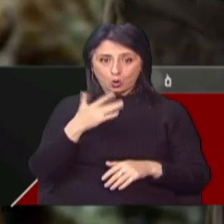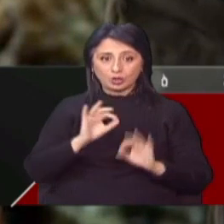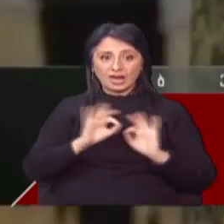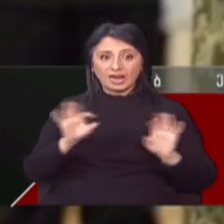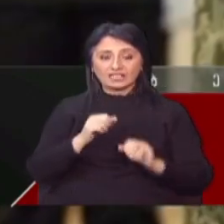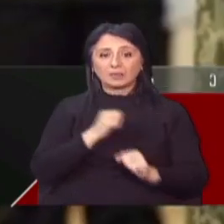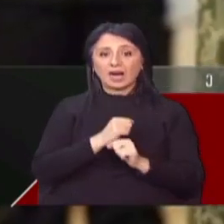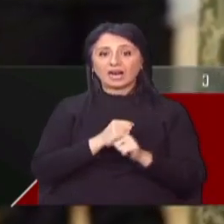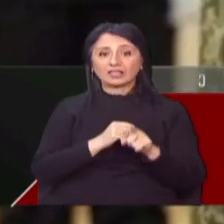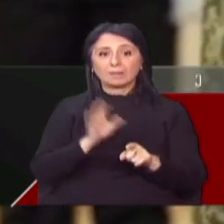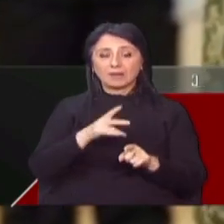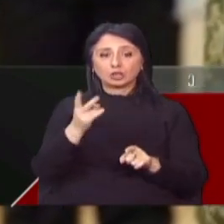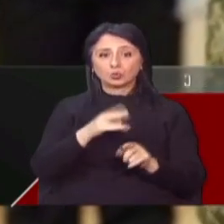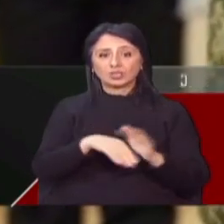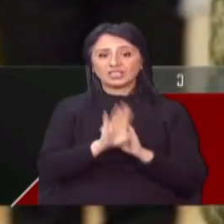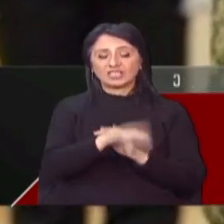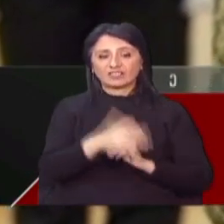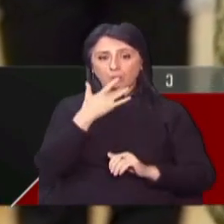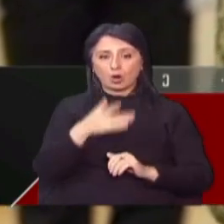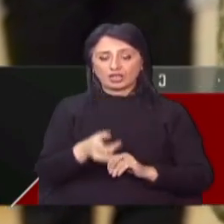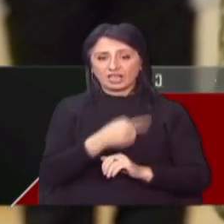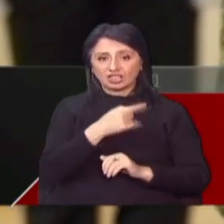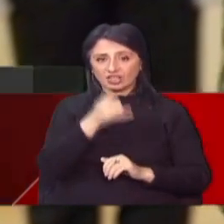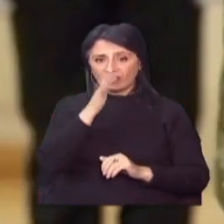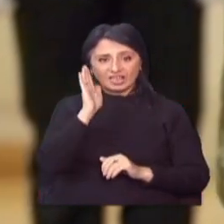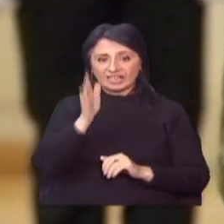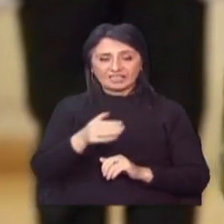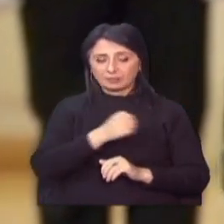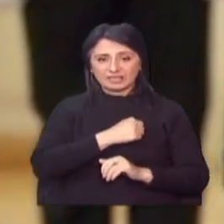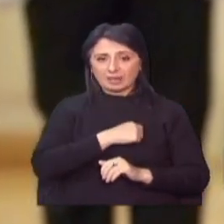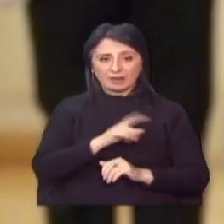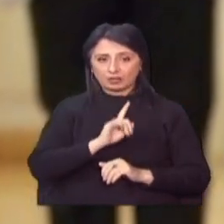განცხადებები აკეთოს, მაშინ ის უნდა წავიდეს პოლიტიკაში და ვეღარ იქნება სამხედრო პირი.